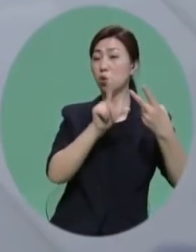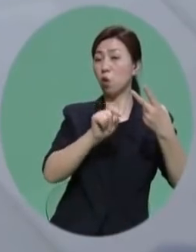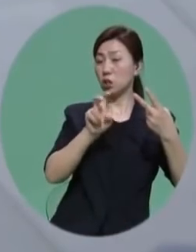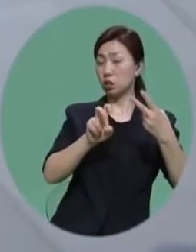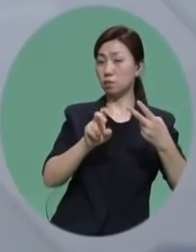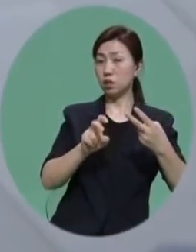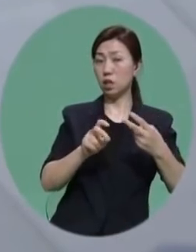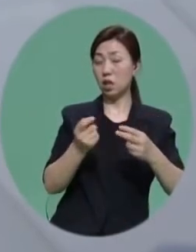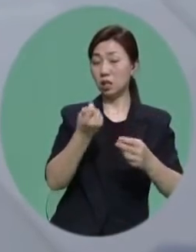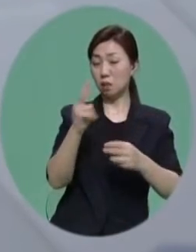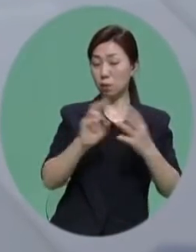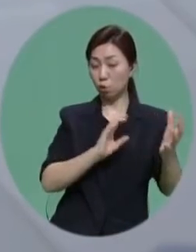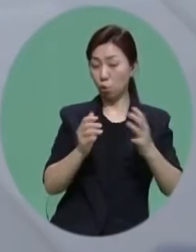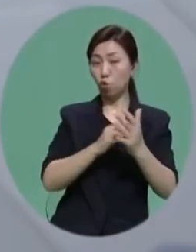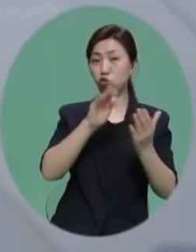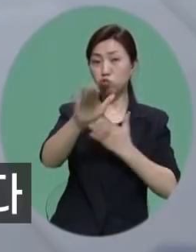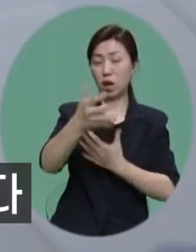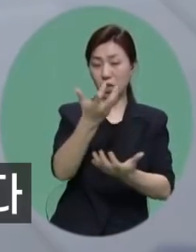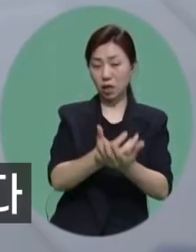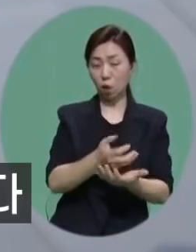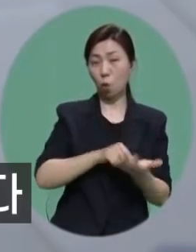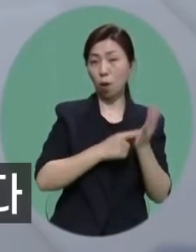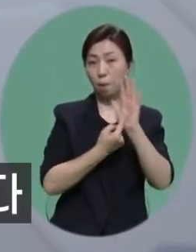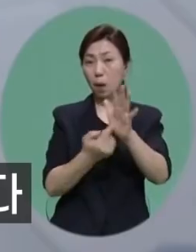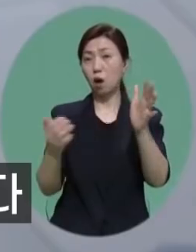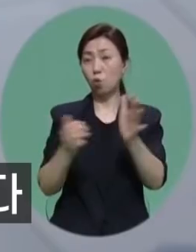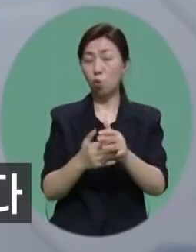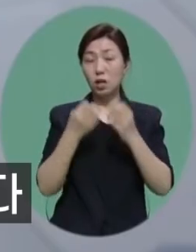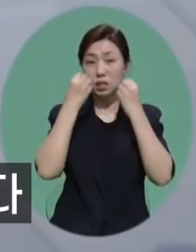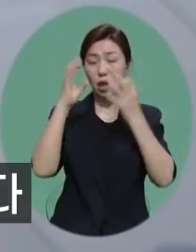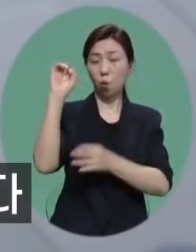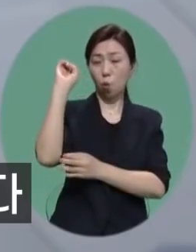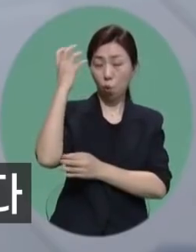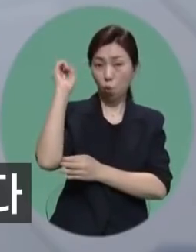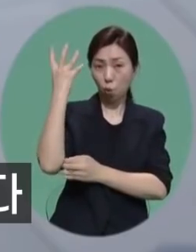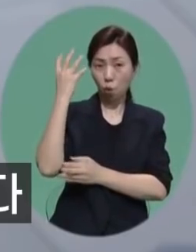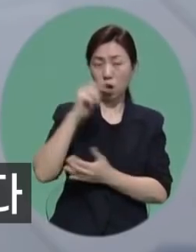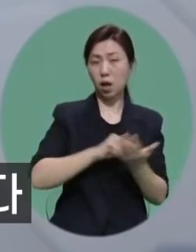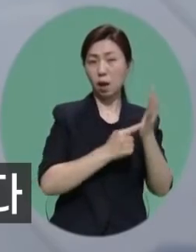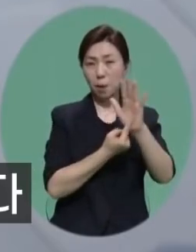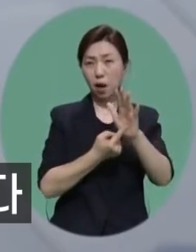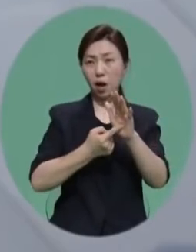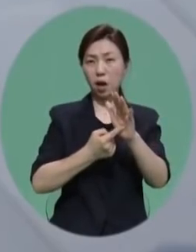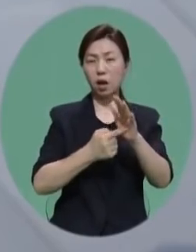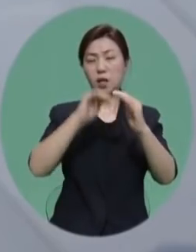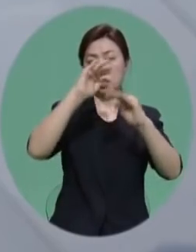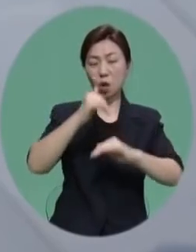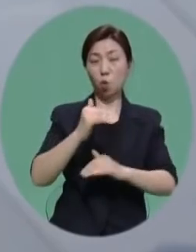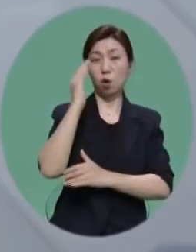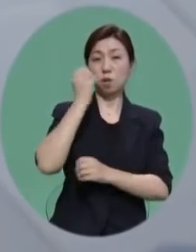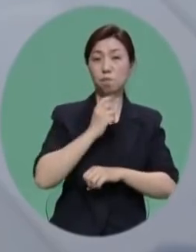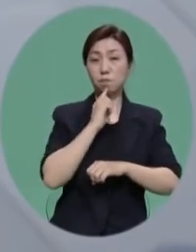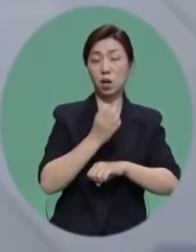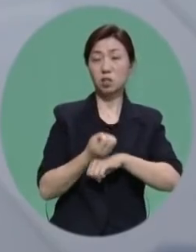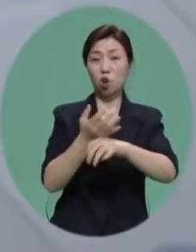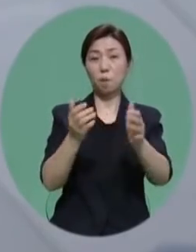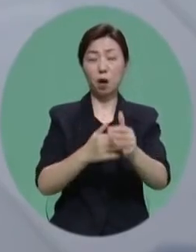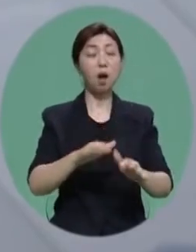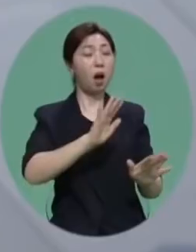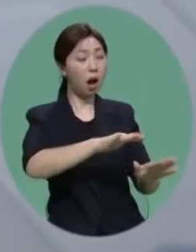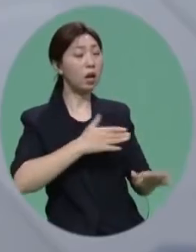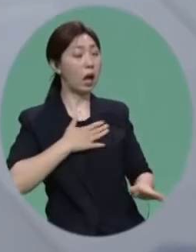자료를 그때도 제가 말씀을 드렸고 새로이 언론에 나온 것들을 지금 말씀을 드리는 겁니다. 후보님 그래서